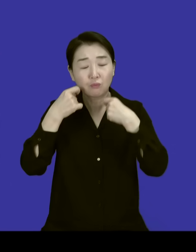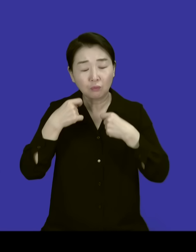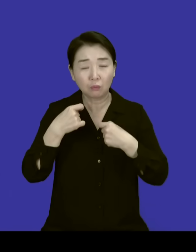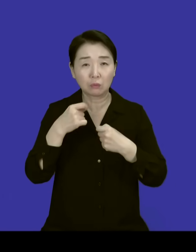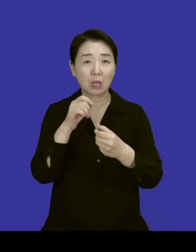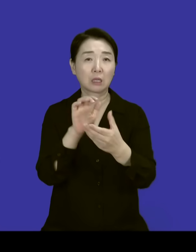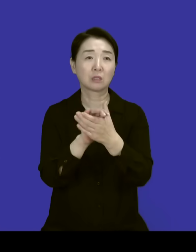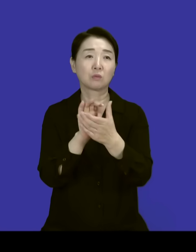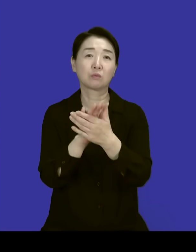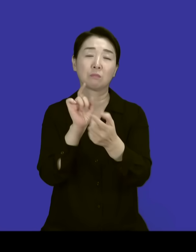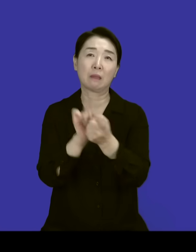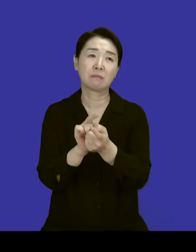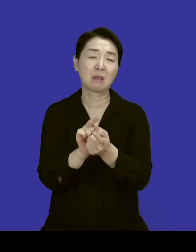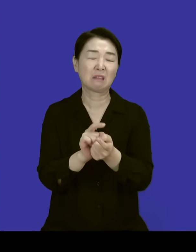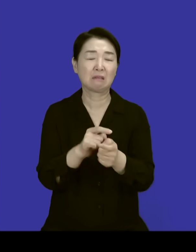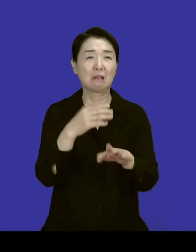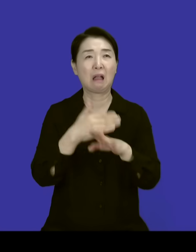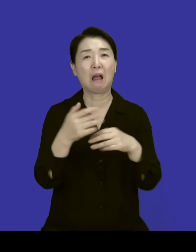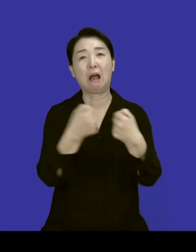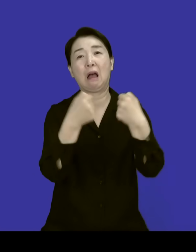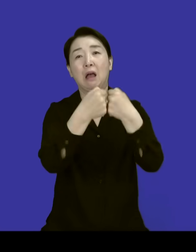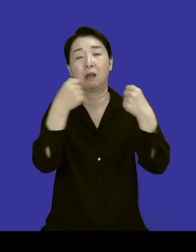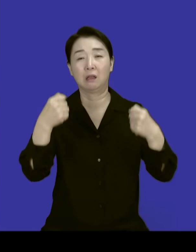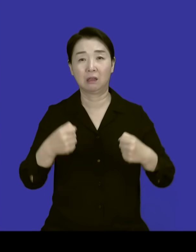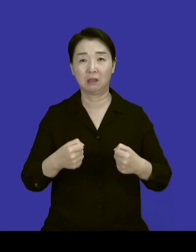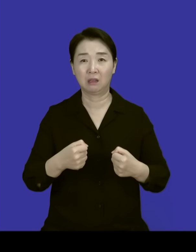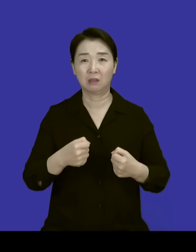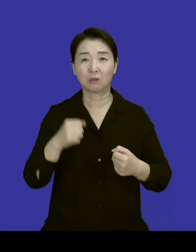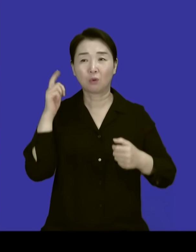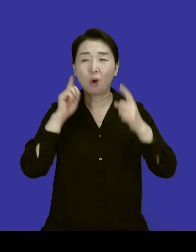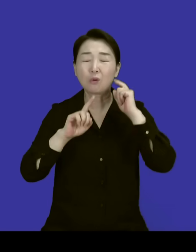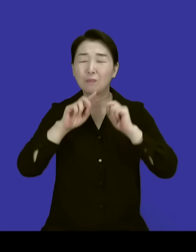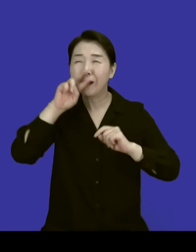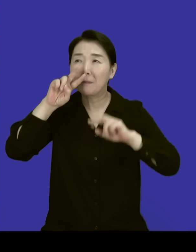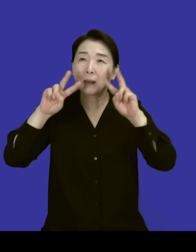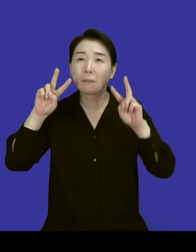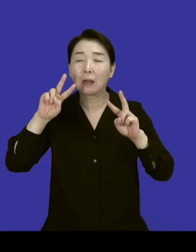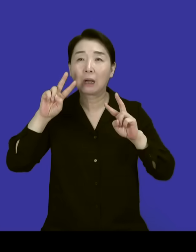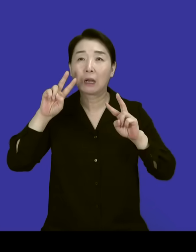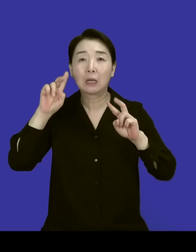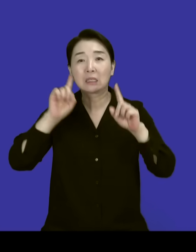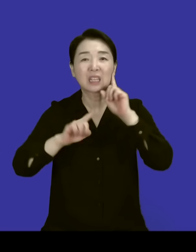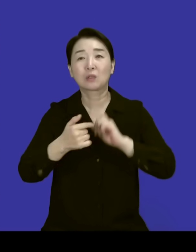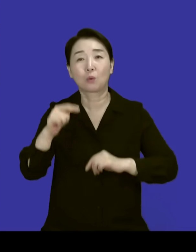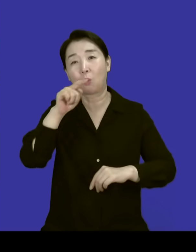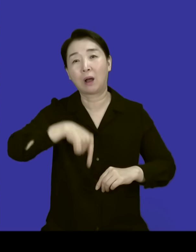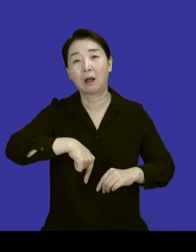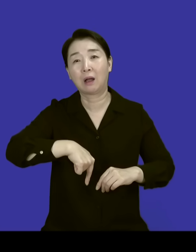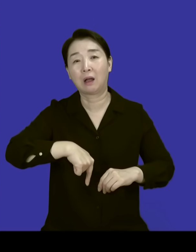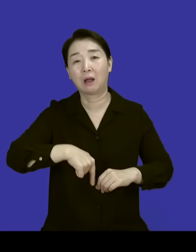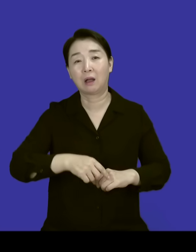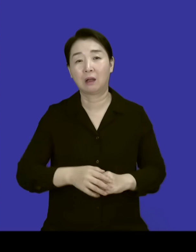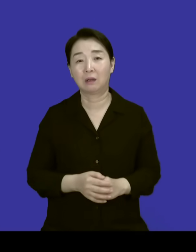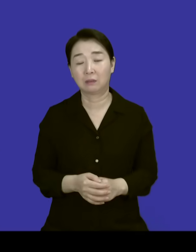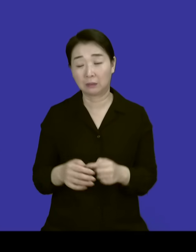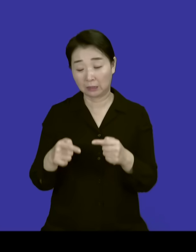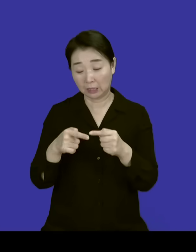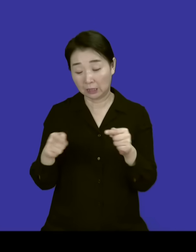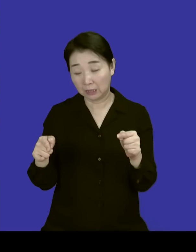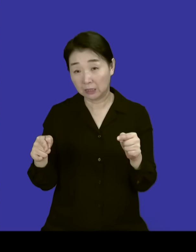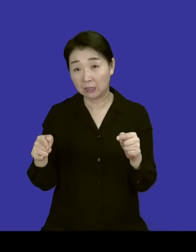다니고 그리고 집에 들어가서 터져 나와 들어오고 상처 나와 들어오고 그 1층 방에서